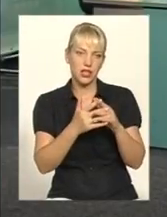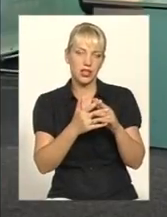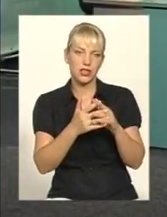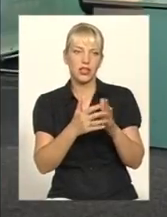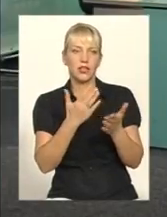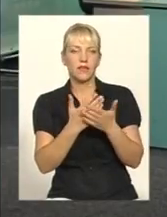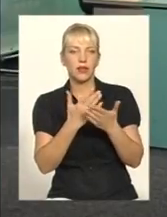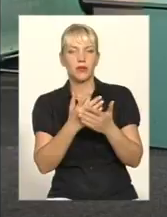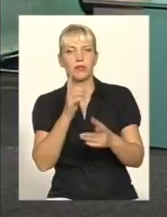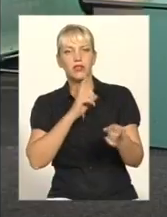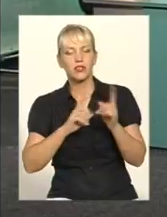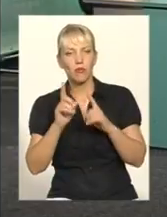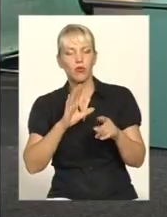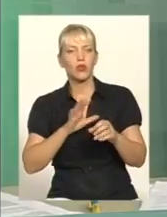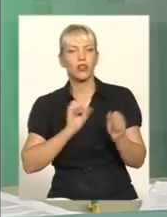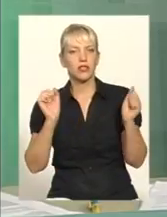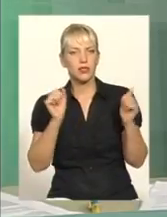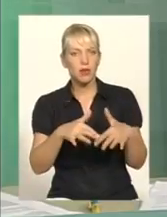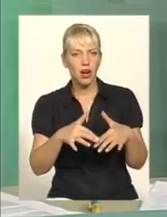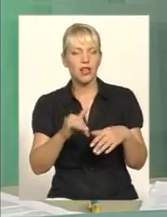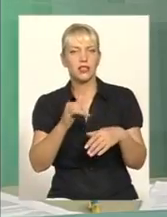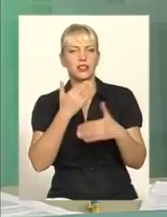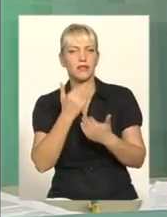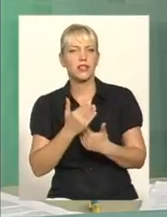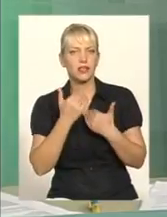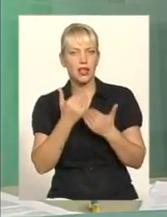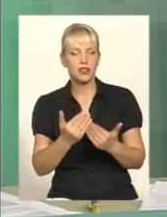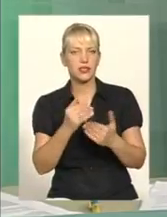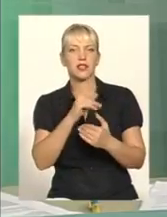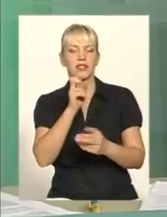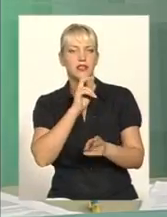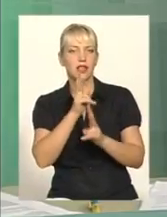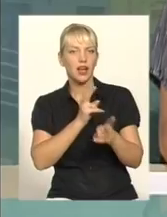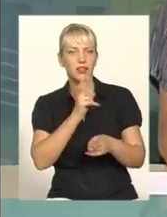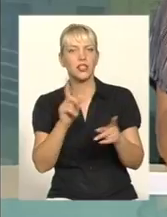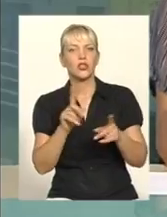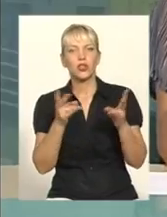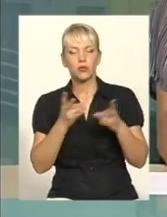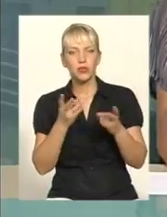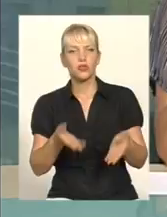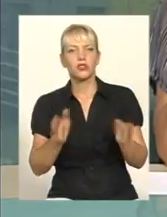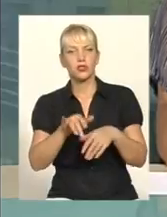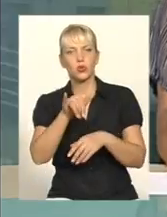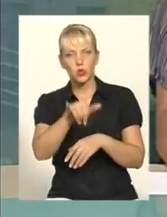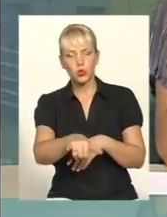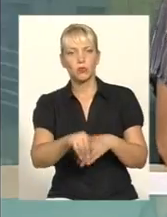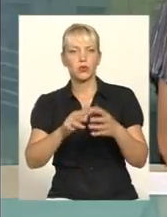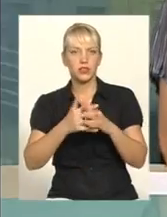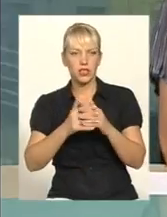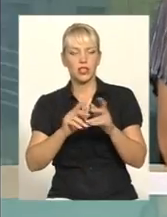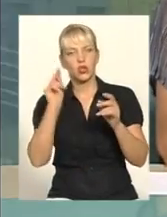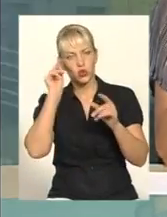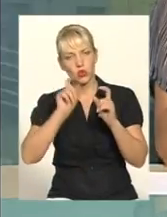цілі збори сіл збирали і зверталися зі скаргами про те, що необхідно залишити в цьому селі школу, чи